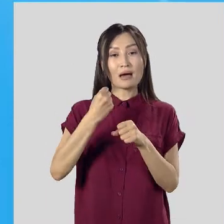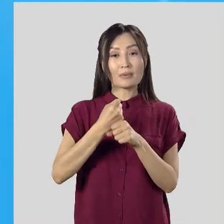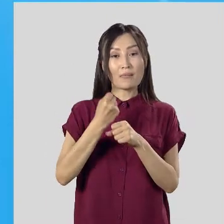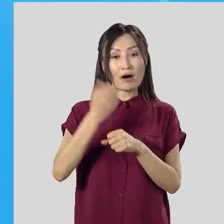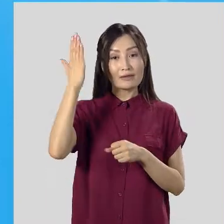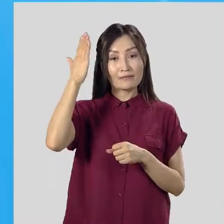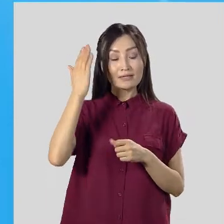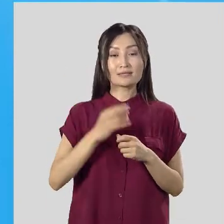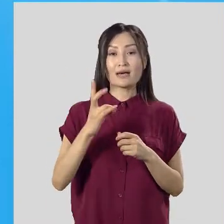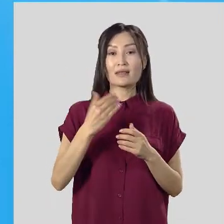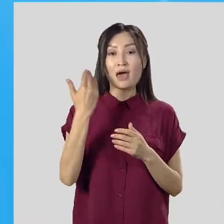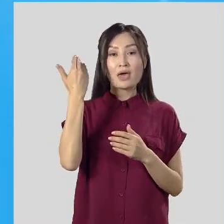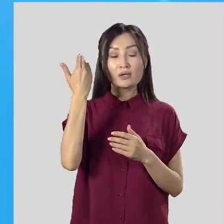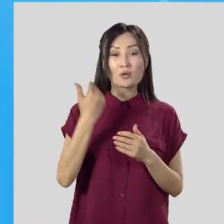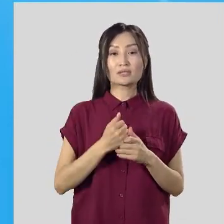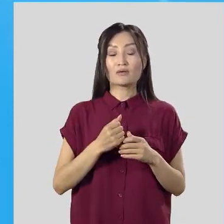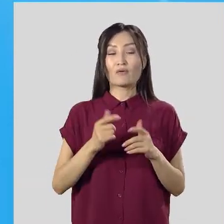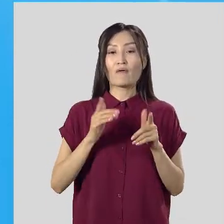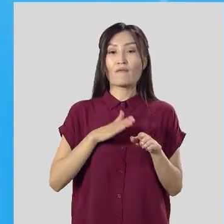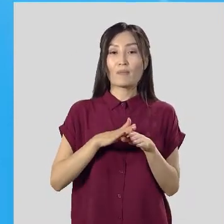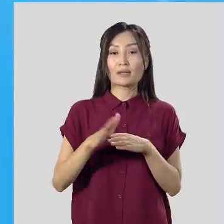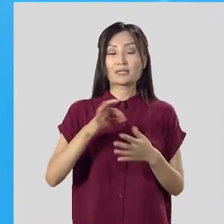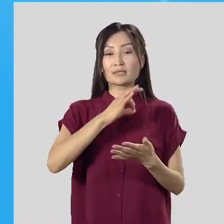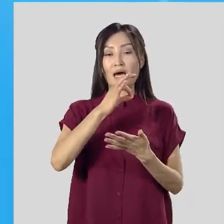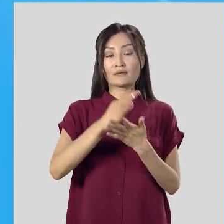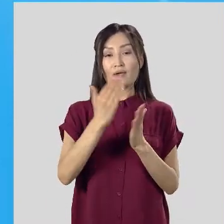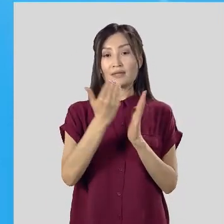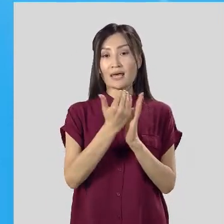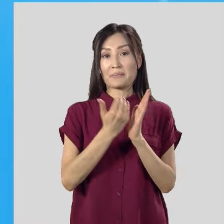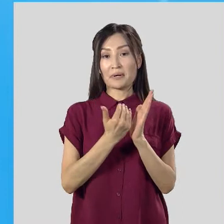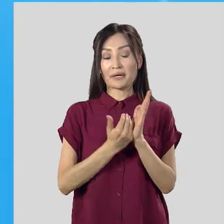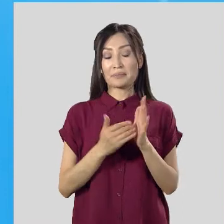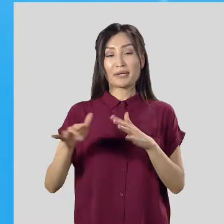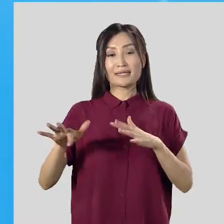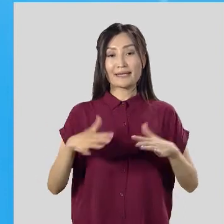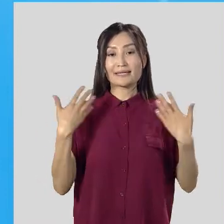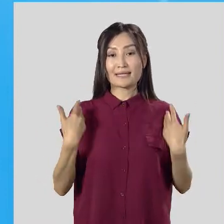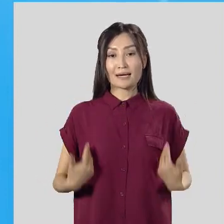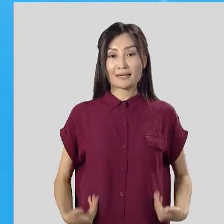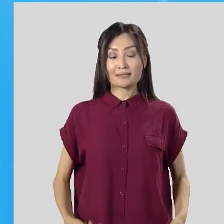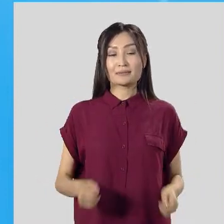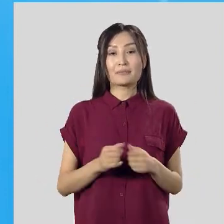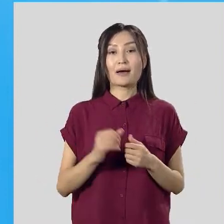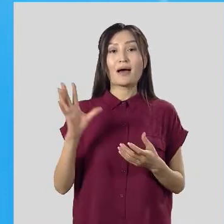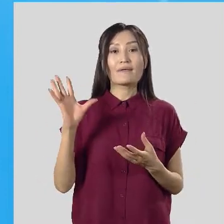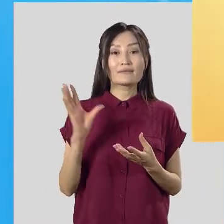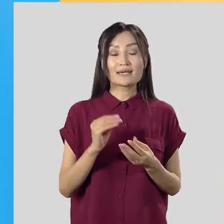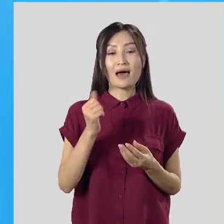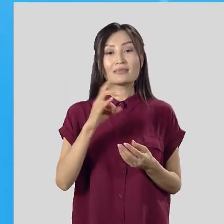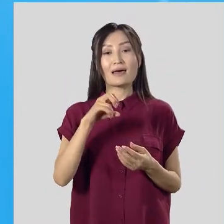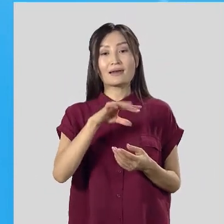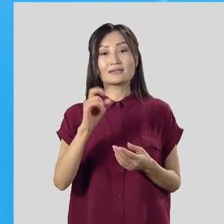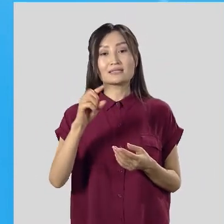обрабатывается, и на ее основе выполняется ответная программа деятельности организма. Все